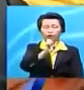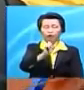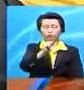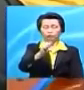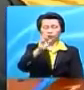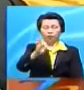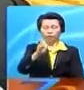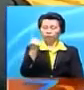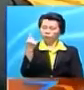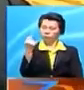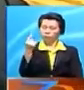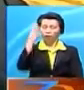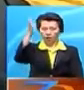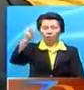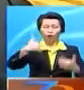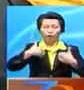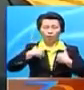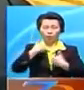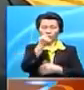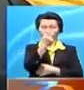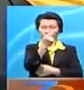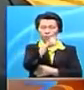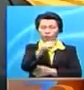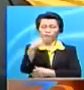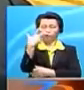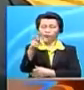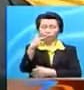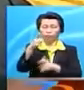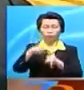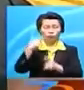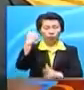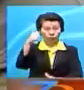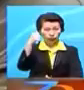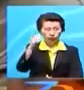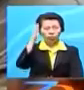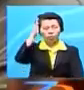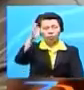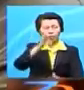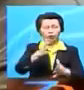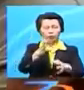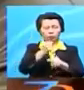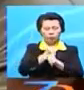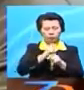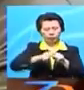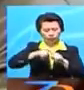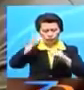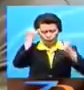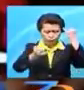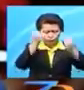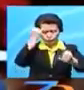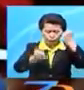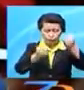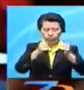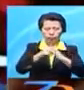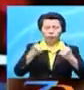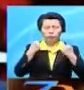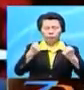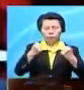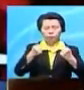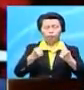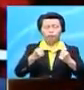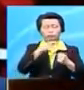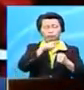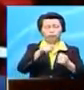ICIEF ke-11 yang bakal berlangsung pada 11 hingga 13 Oktober ini dijangka menjana pelbagai idea ke arah mantapkan